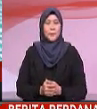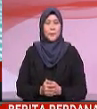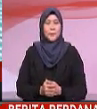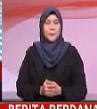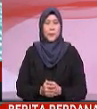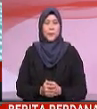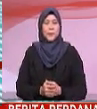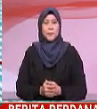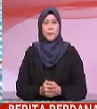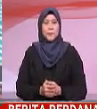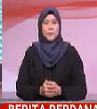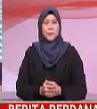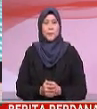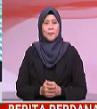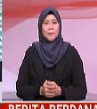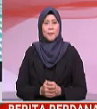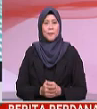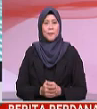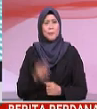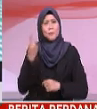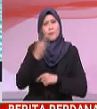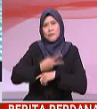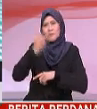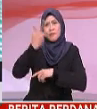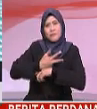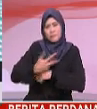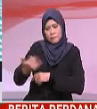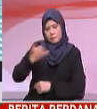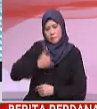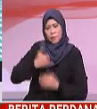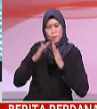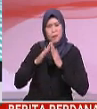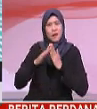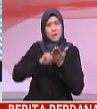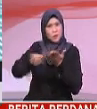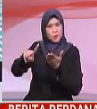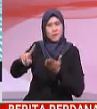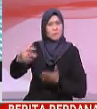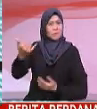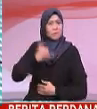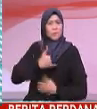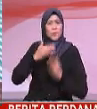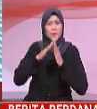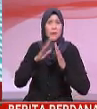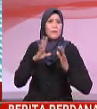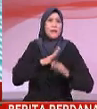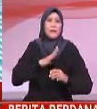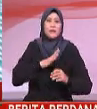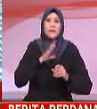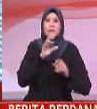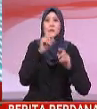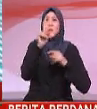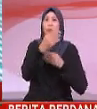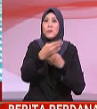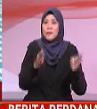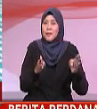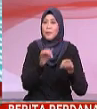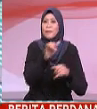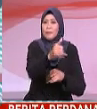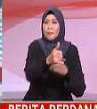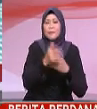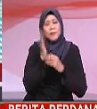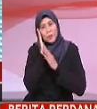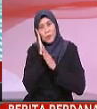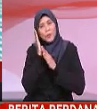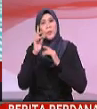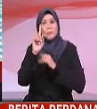Dia nak tidur pun 3-4 hari pun tak apa. Seminggu pun tak apa. Ini rumah sebilik. Nak tidur